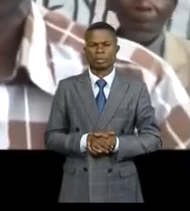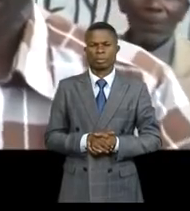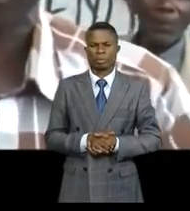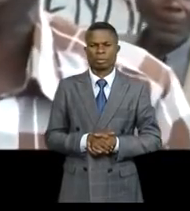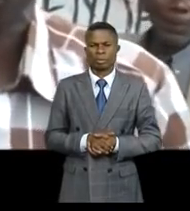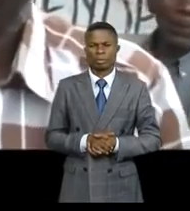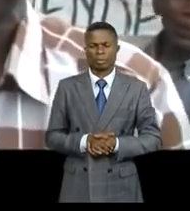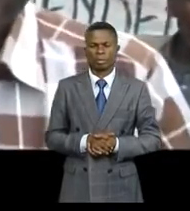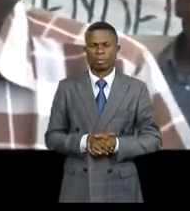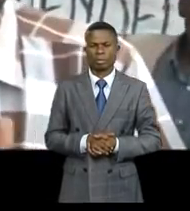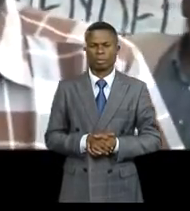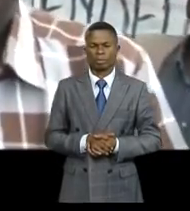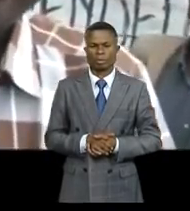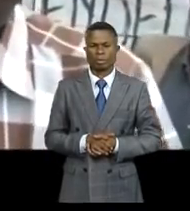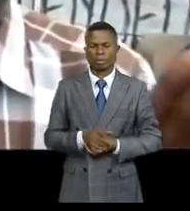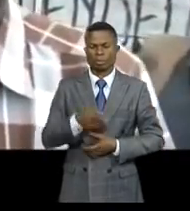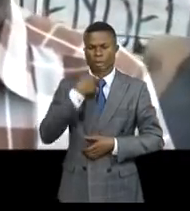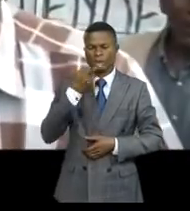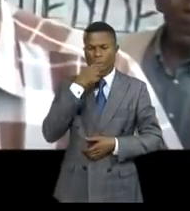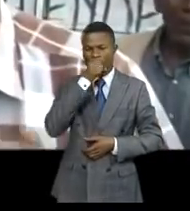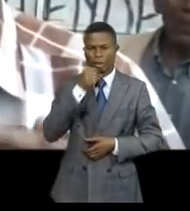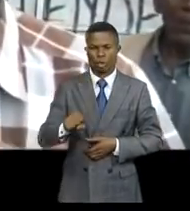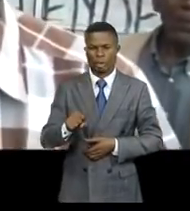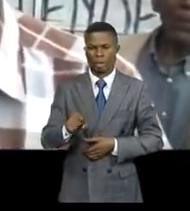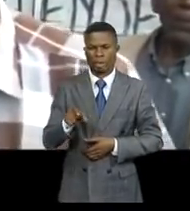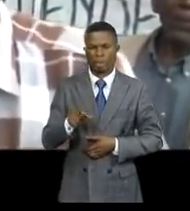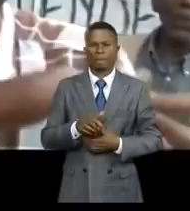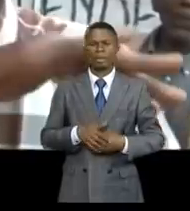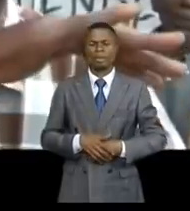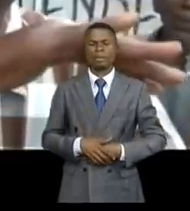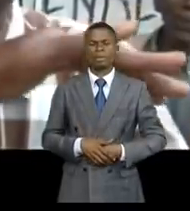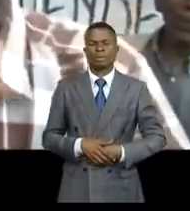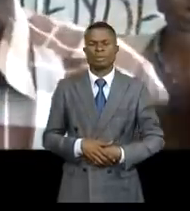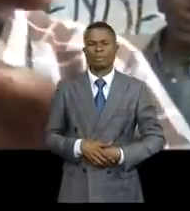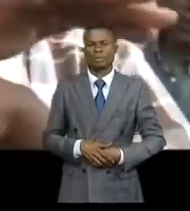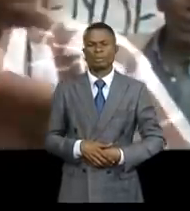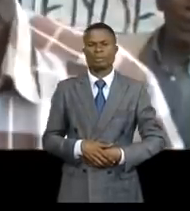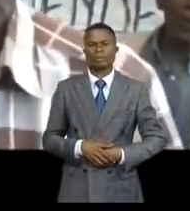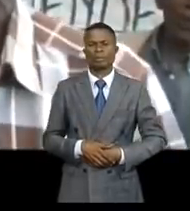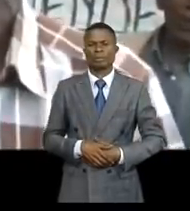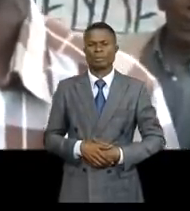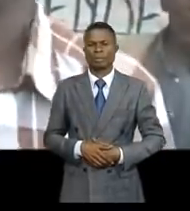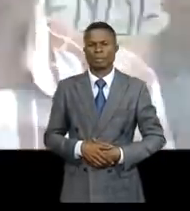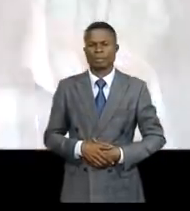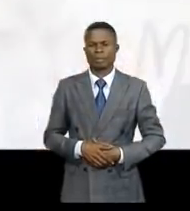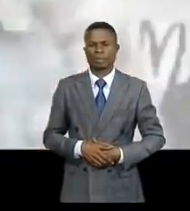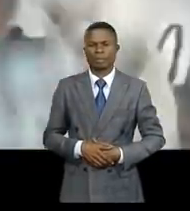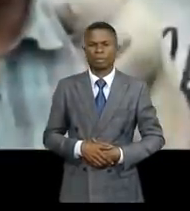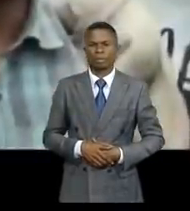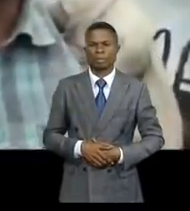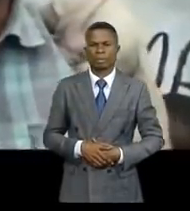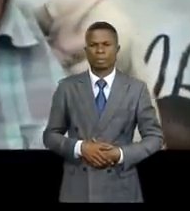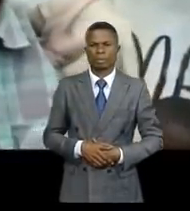vous samanjo et nimekua, l'été à vous chumbria, il was a cana, gukata, bubaya, wakibandi.